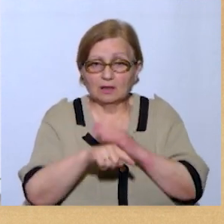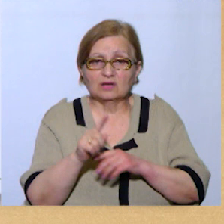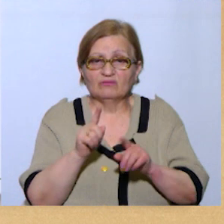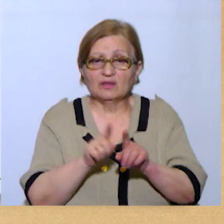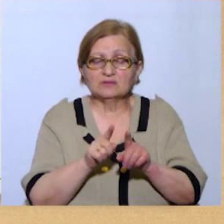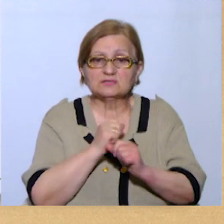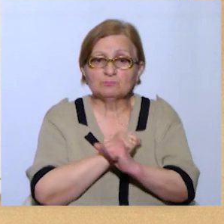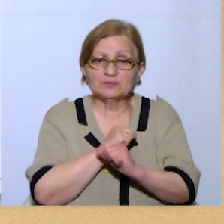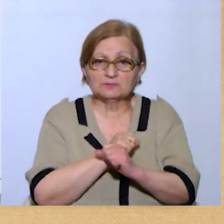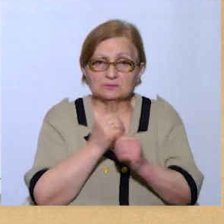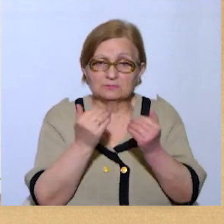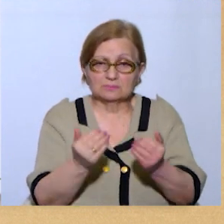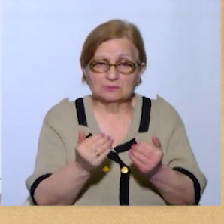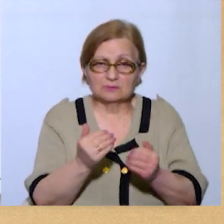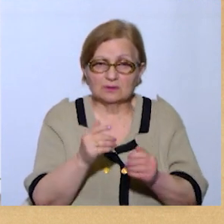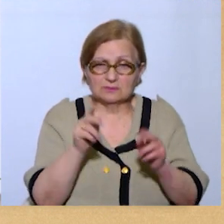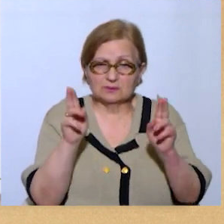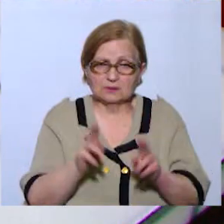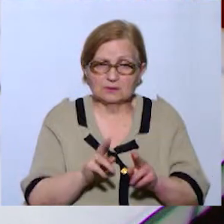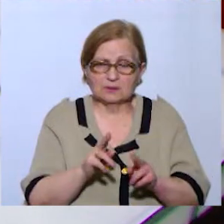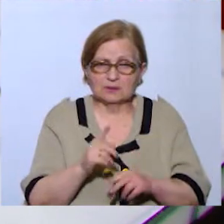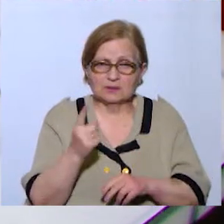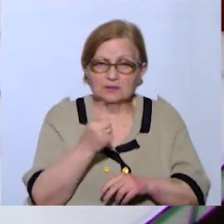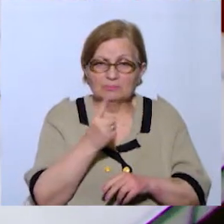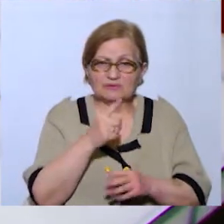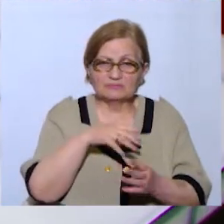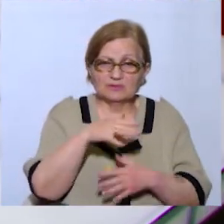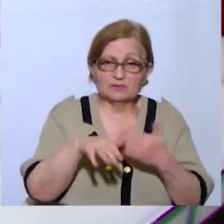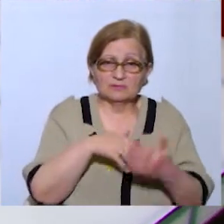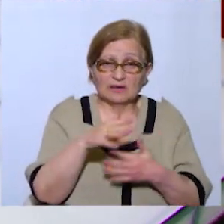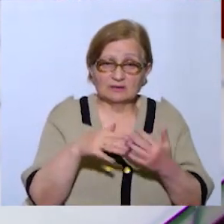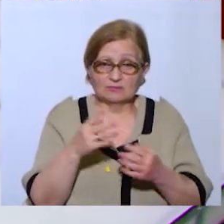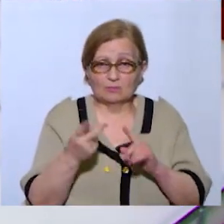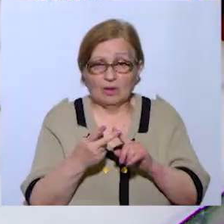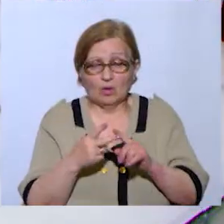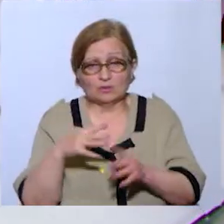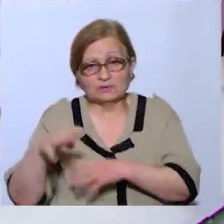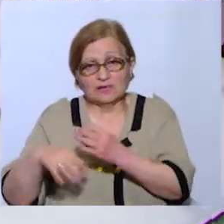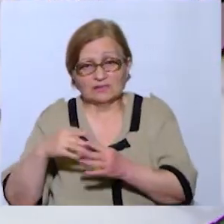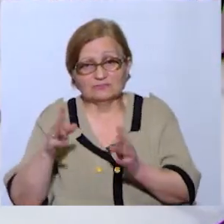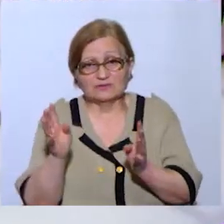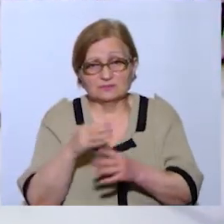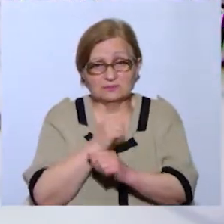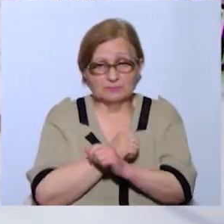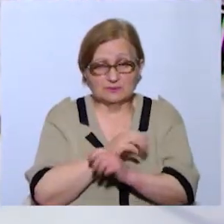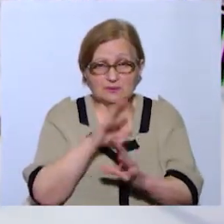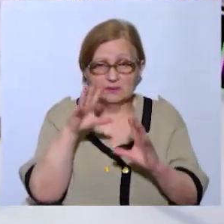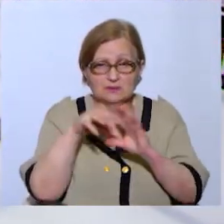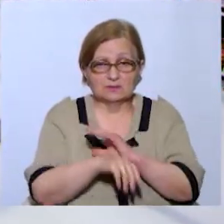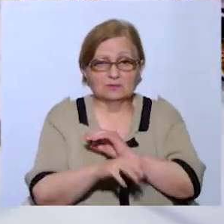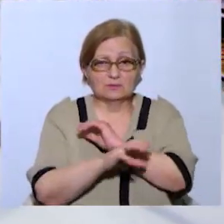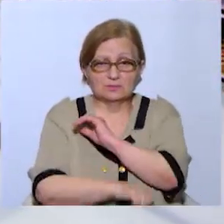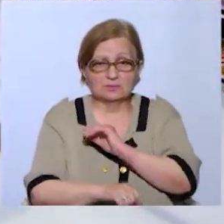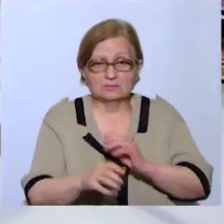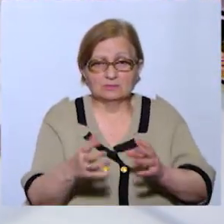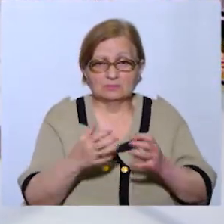იგივე მასათა მუდმივობის კანონი, ანუ პირველი ნარევის სპირტს რო დავუმატოთ მეორე ნარევის სპირტი, საბოლოოდ მიიღება